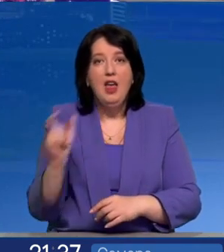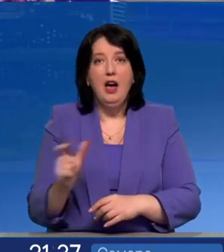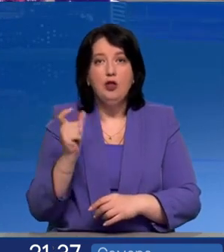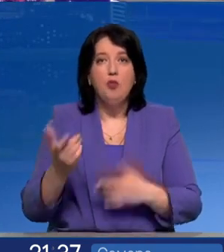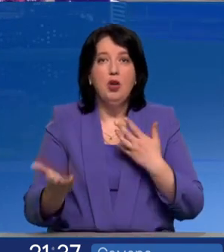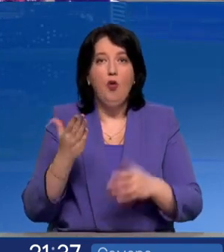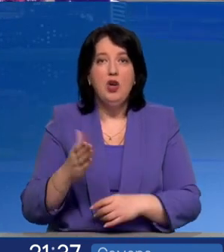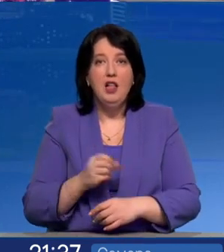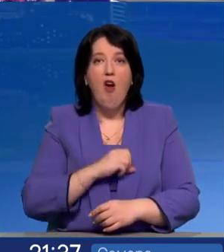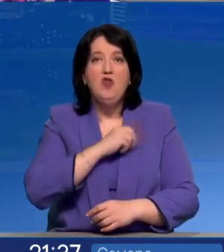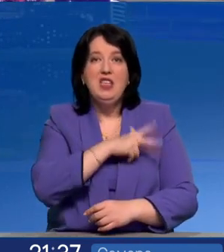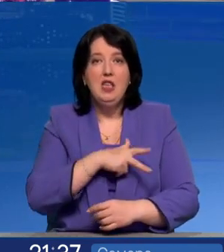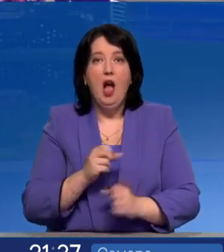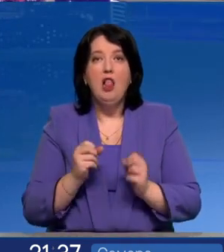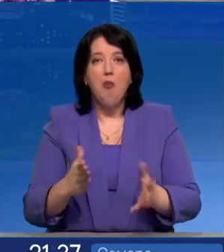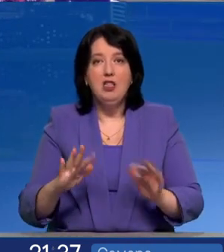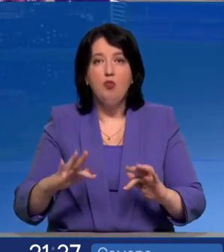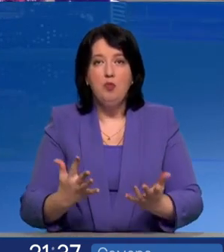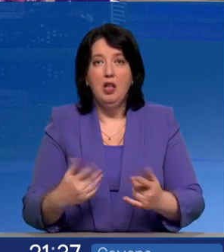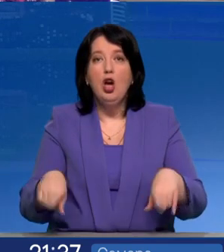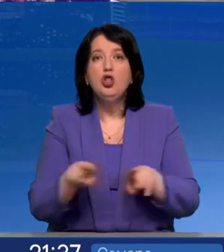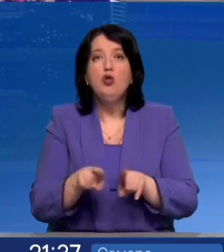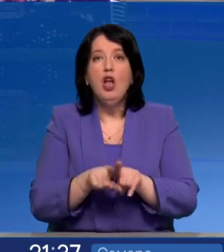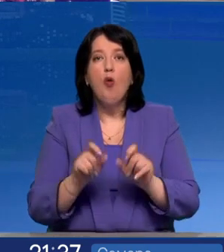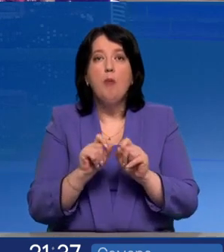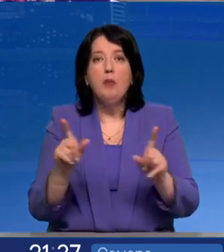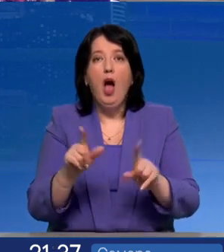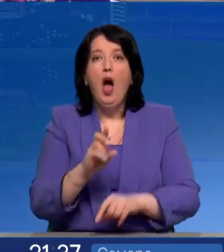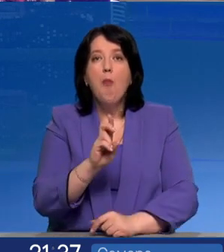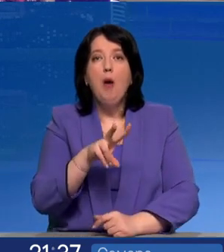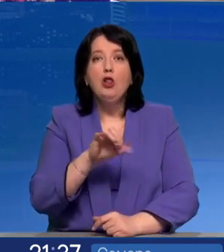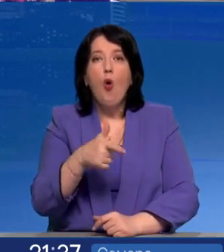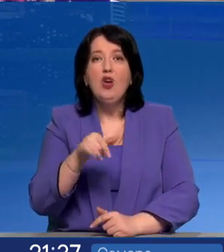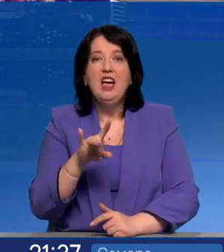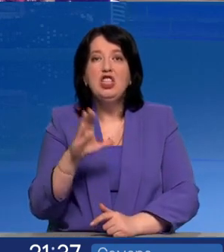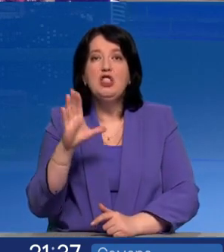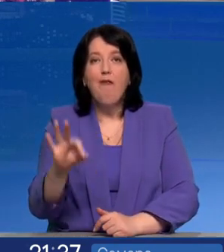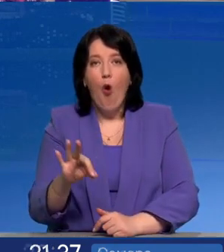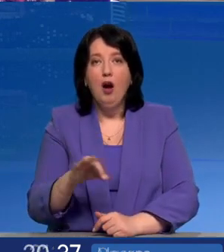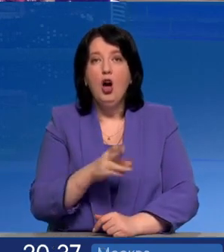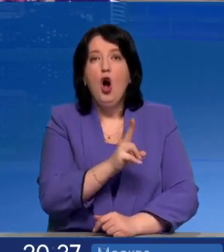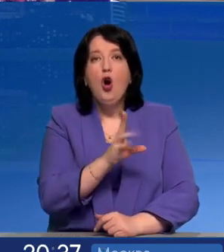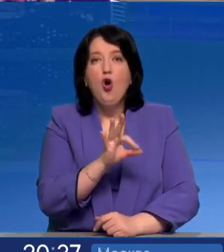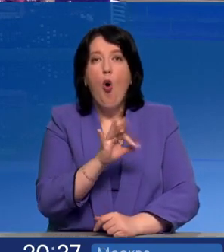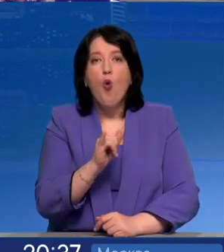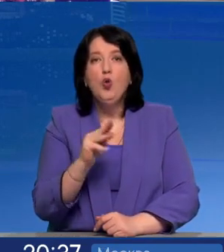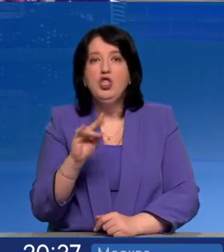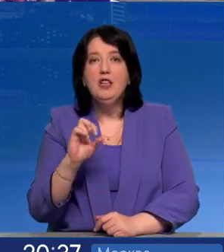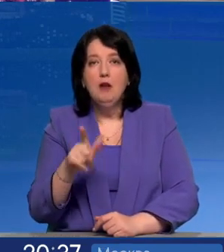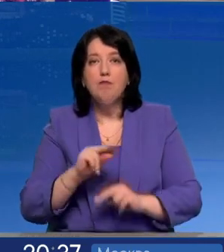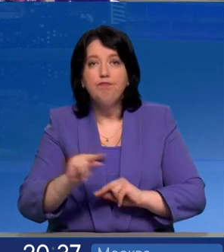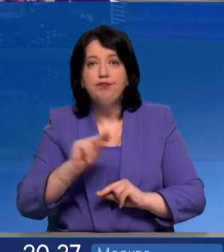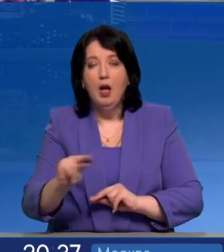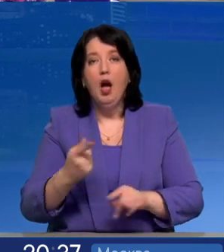этому? К этому блогерству, к этому так называемому коучингу, понимаете, к этой дуре, так сказать, в